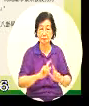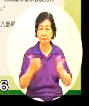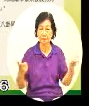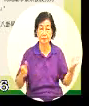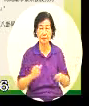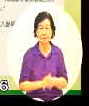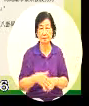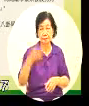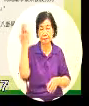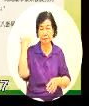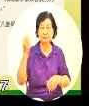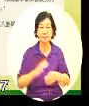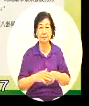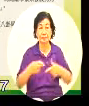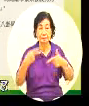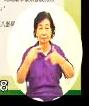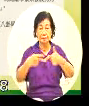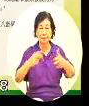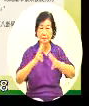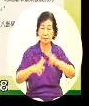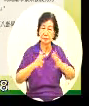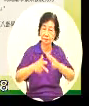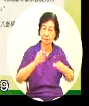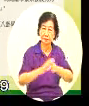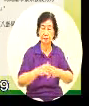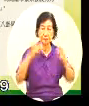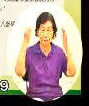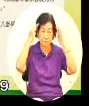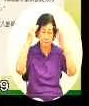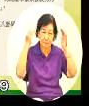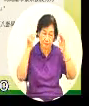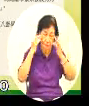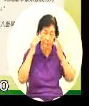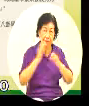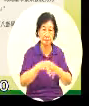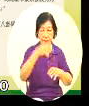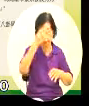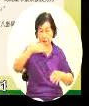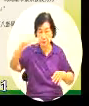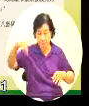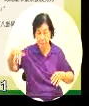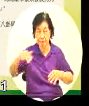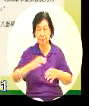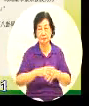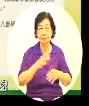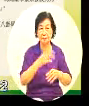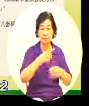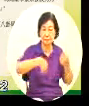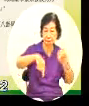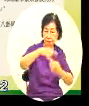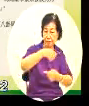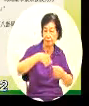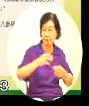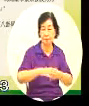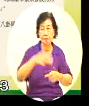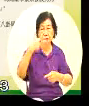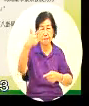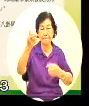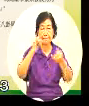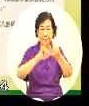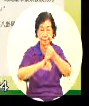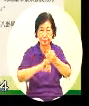务到南麻坑、到凤山这条路吼，因第一项因为任务要挖到去八卦遮吼，规划